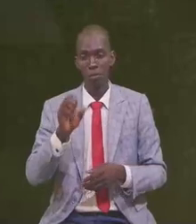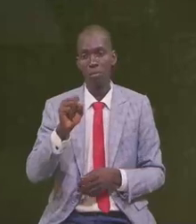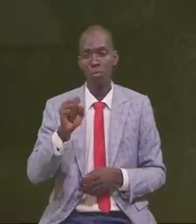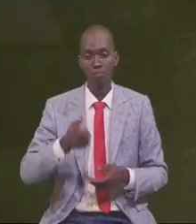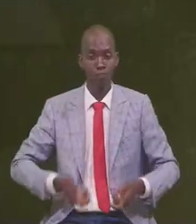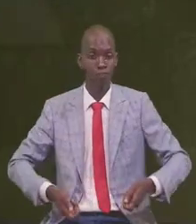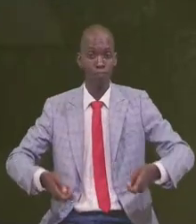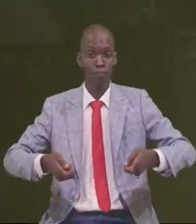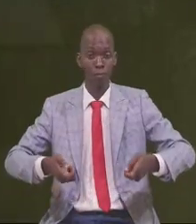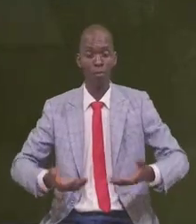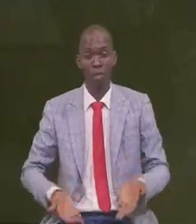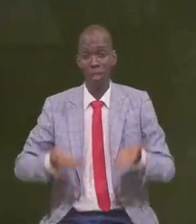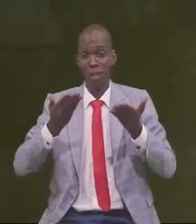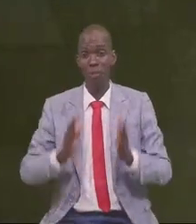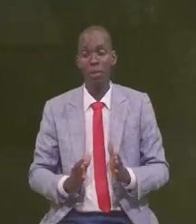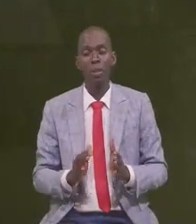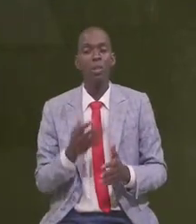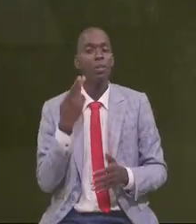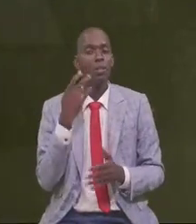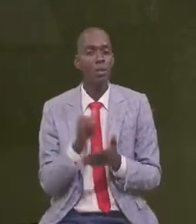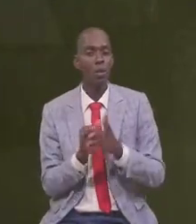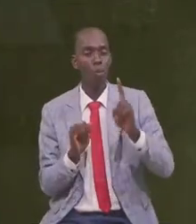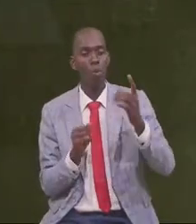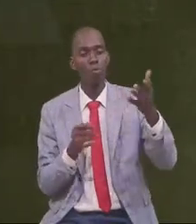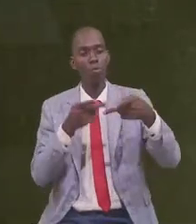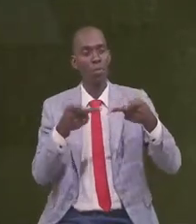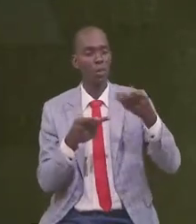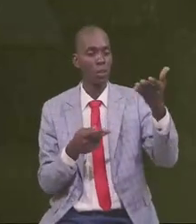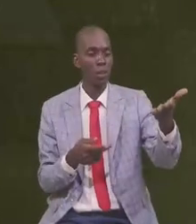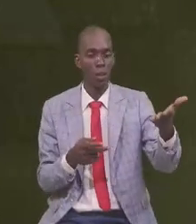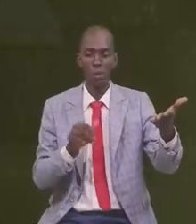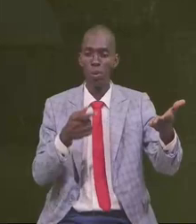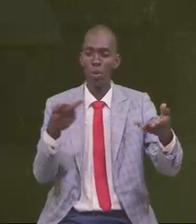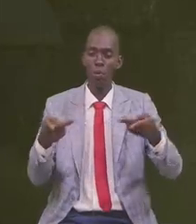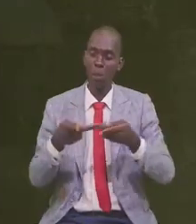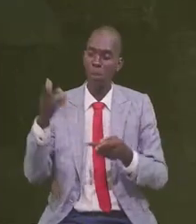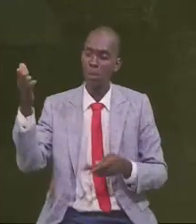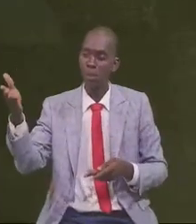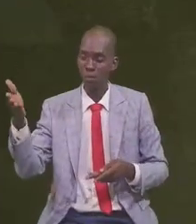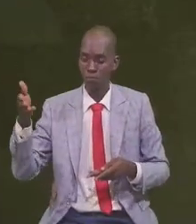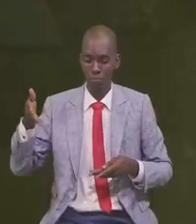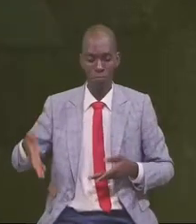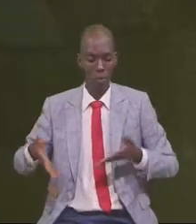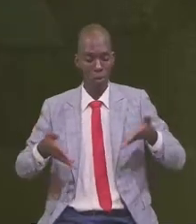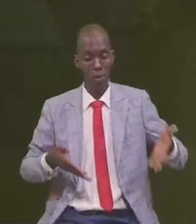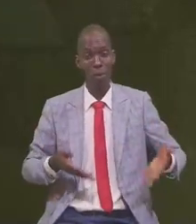civière pour amener l'homme. Un coin là-bas, un coin de l'autre côté, un coin ici, un coin en bas. Alors,